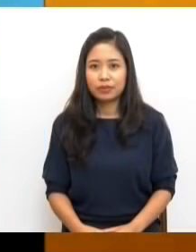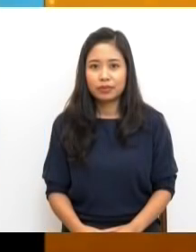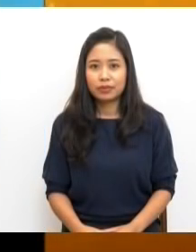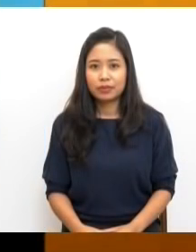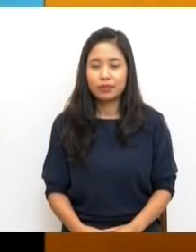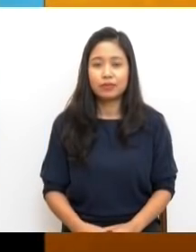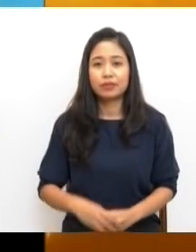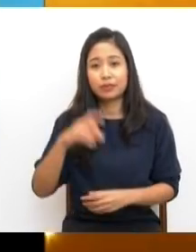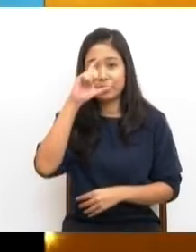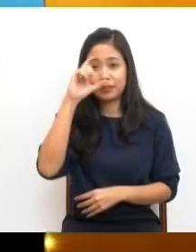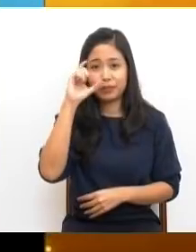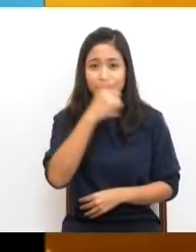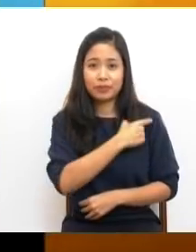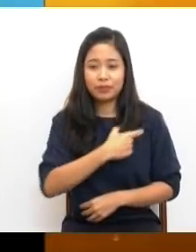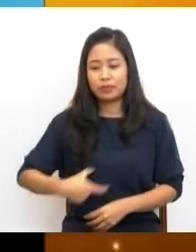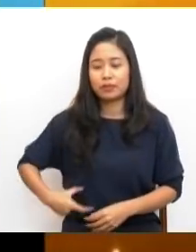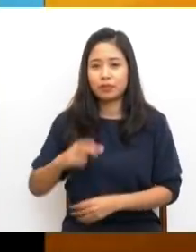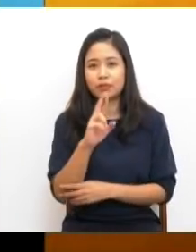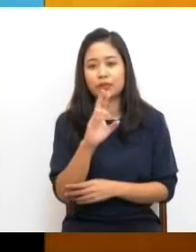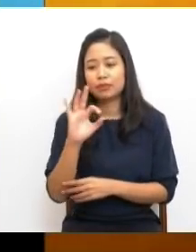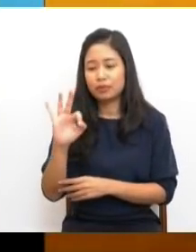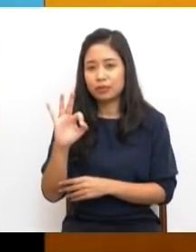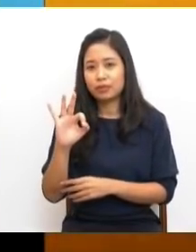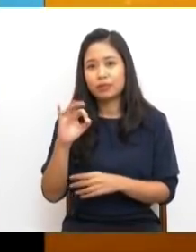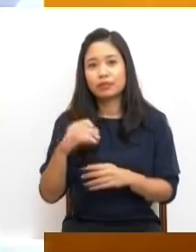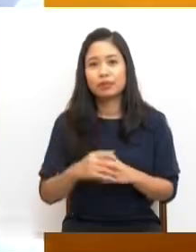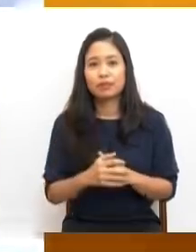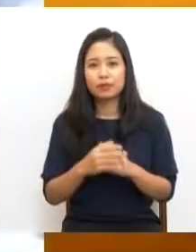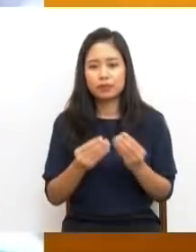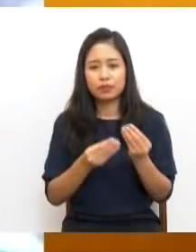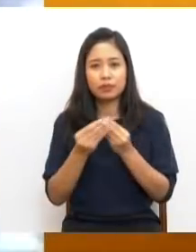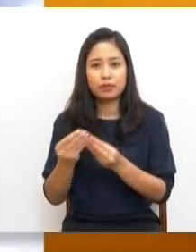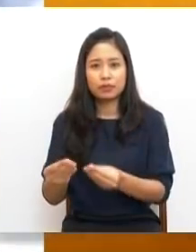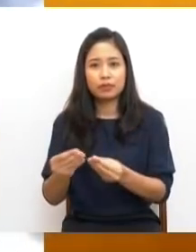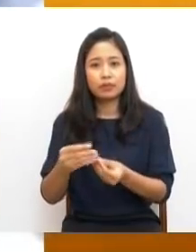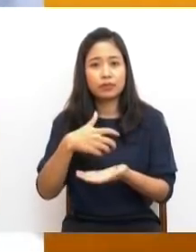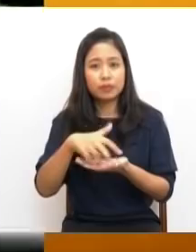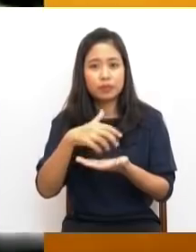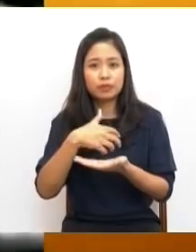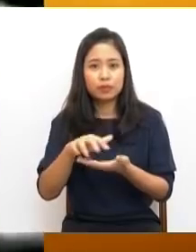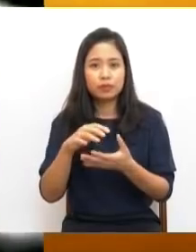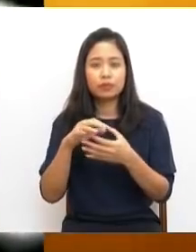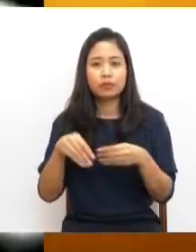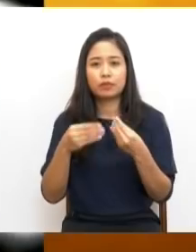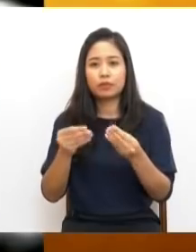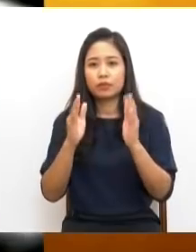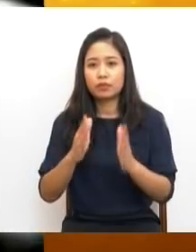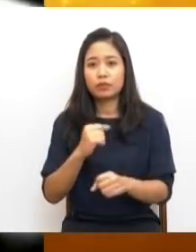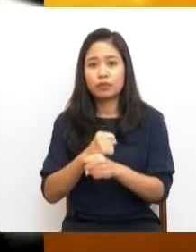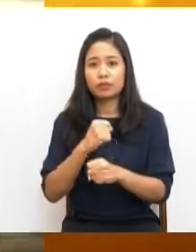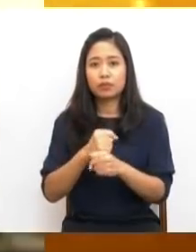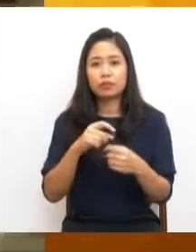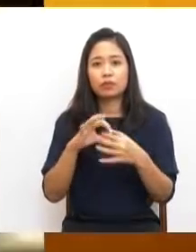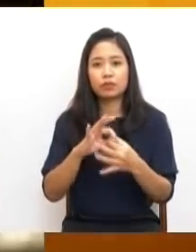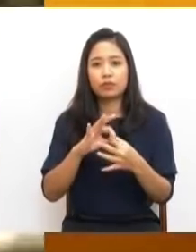พระบาทสมเด็จพระปรมินทรมหาภูมิพลอดุลยเดชและพระราชทานพระราชดำริให้สำนักงานมูลนิธิชัยพัฒนาส